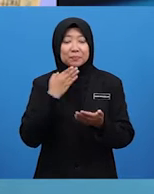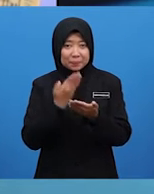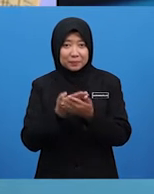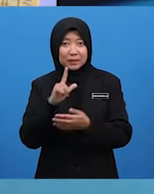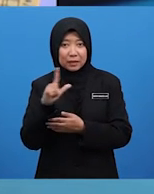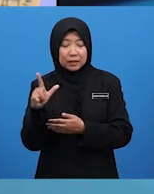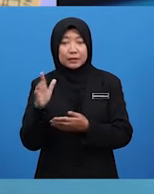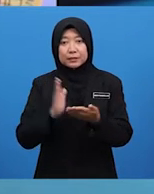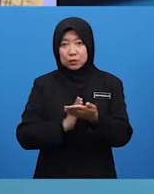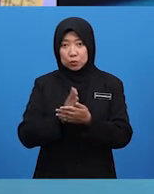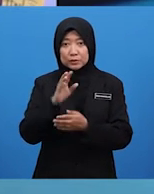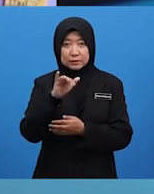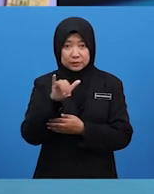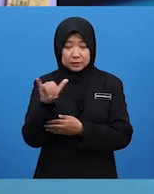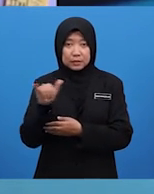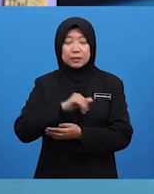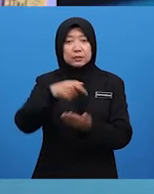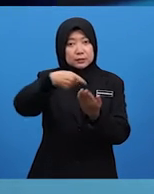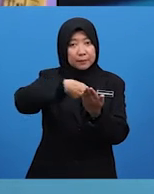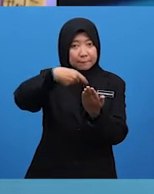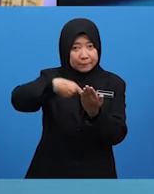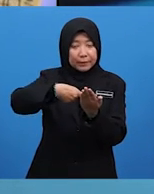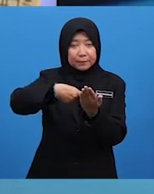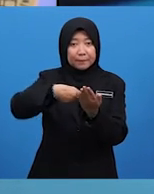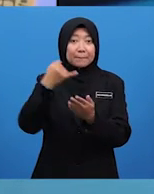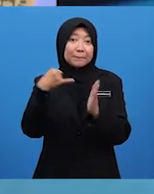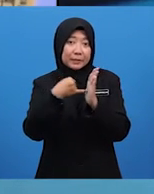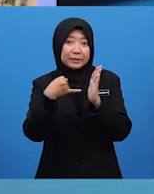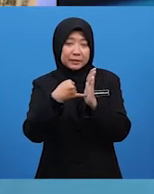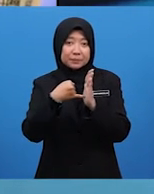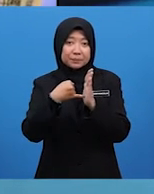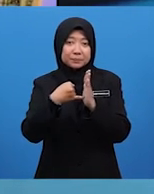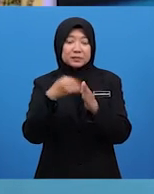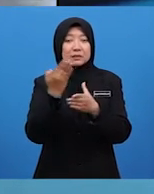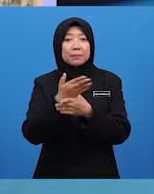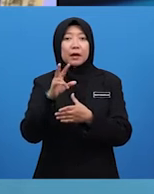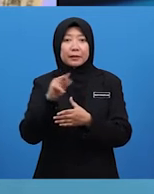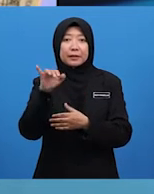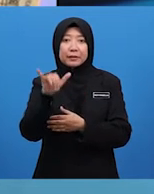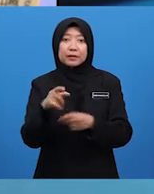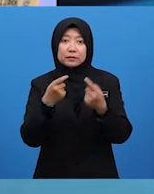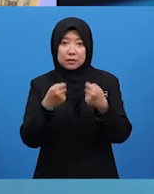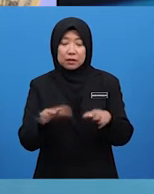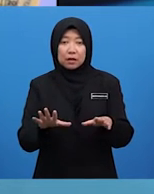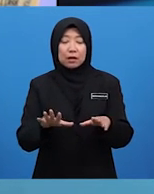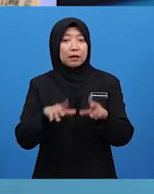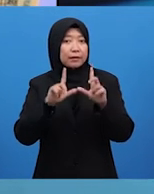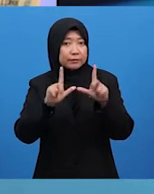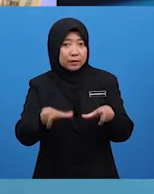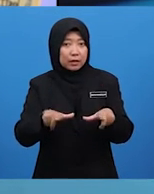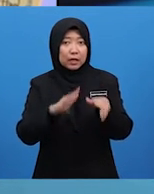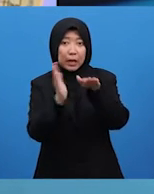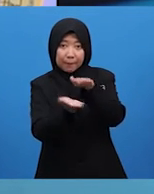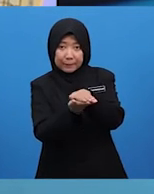Baiklah, seterusnya, semat peniti pada bahagian yang telah diletakkan lapik.